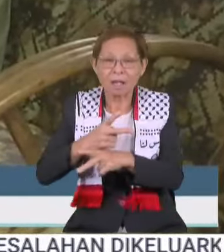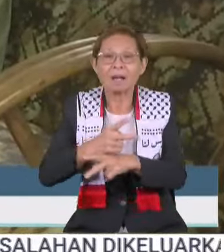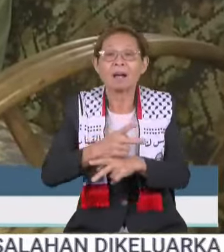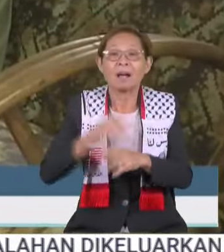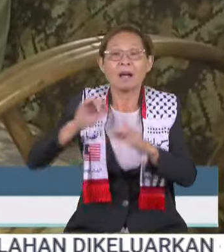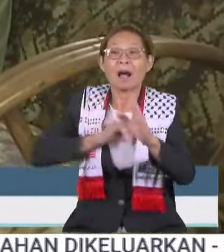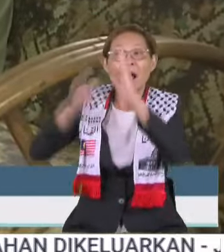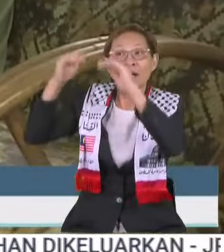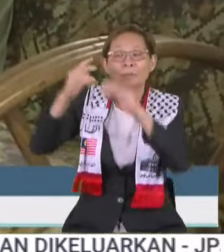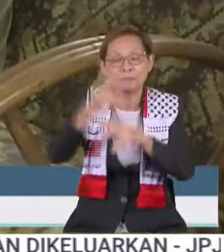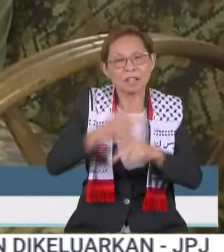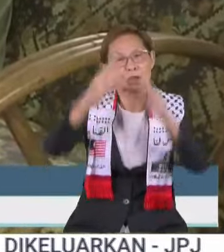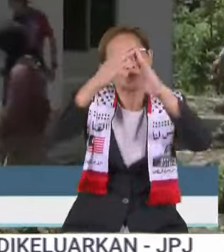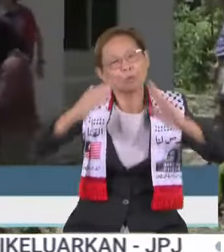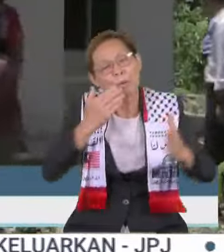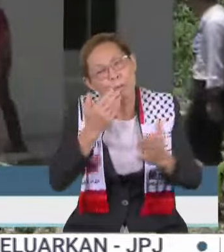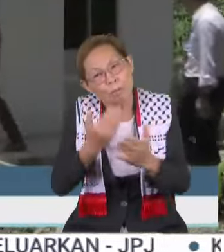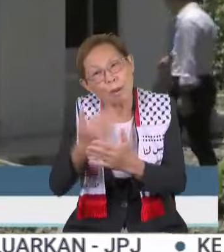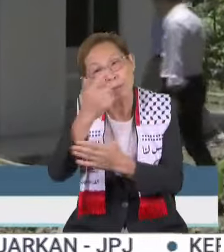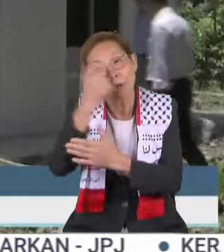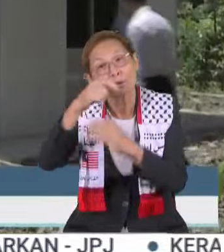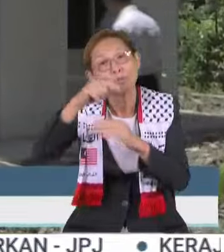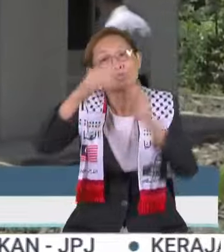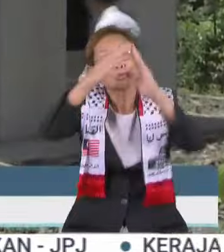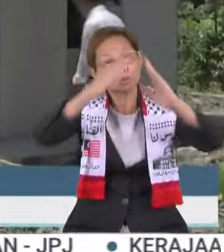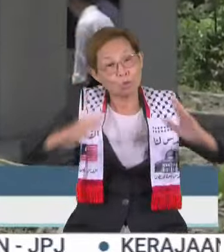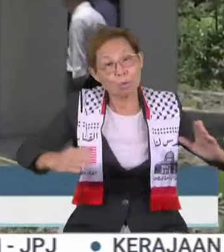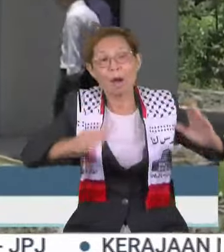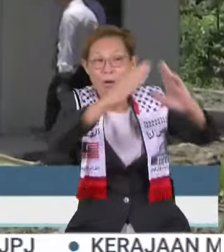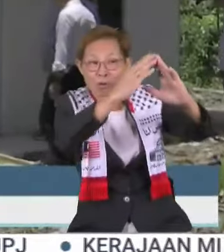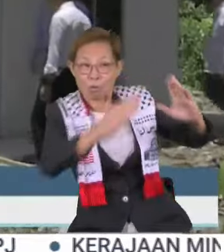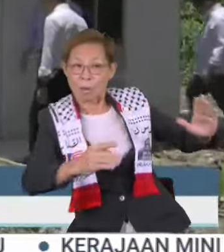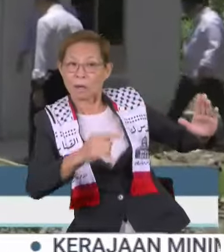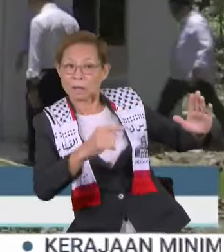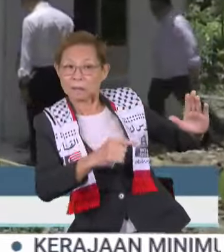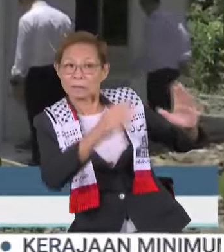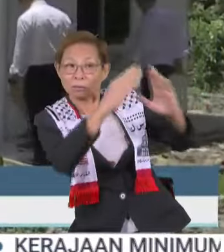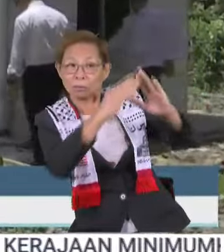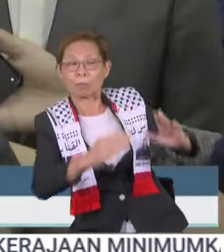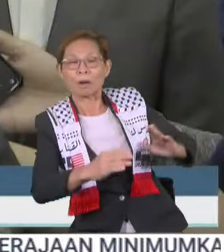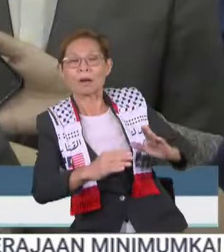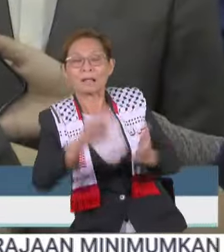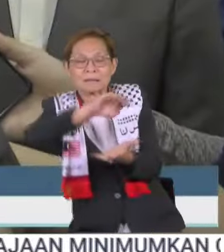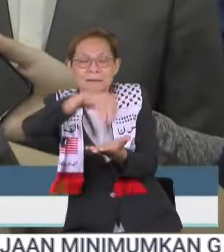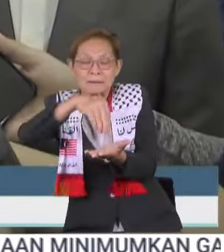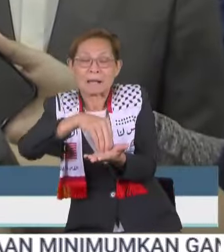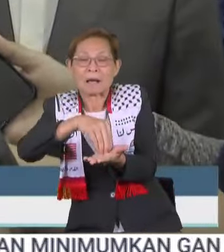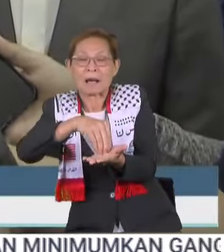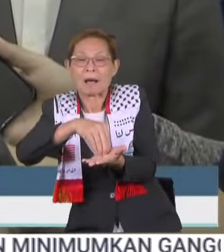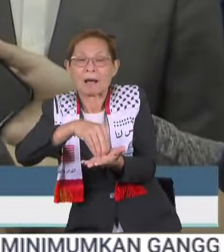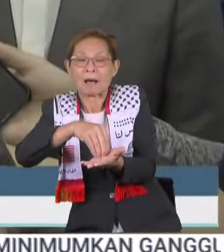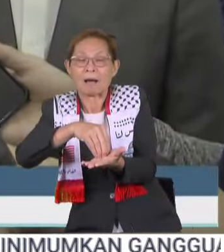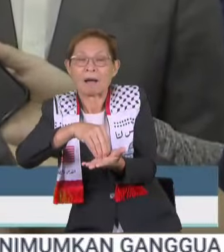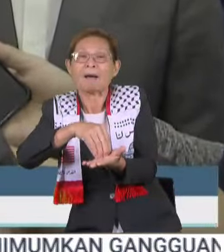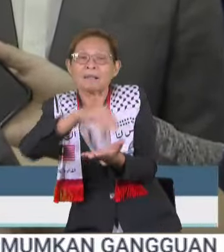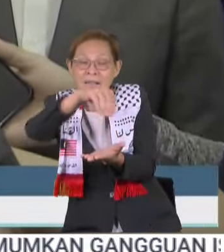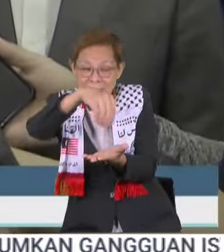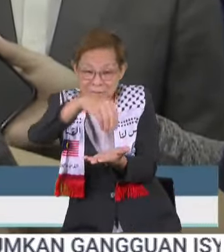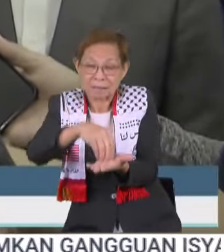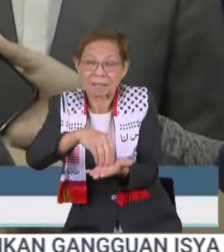baik sebaiknya. Karena rumah ini adalah menjadi satu nadi kita mensejahterakan